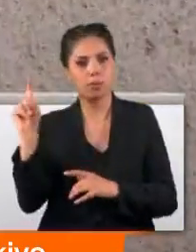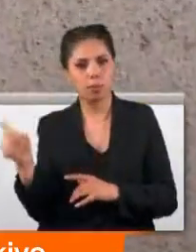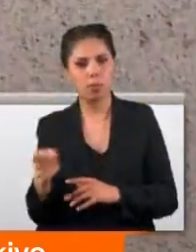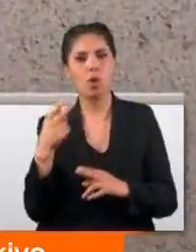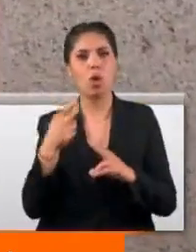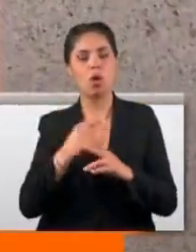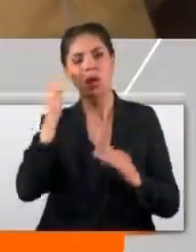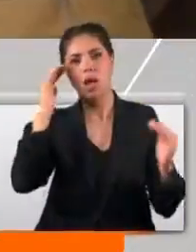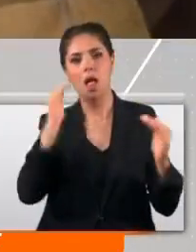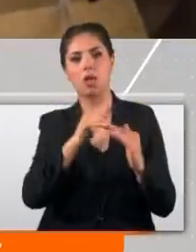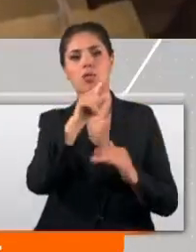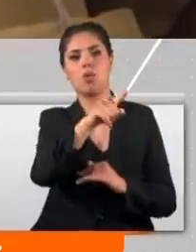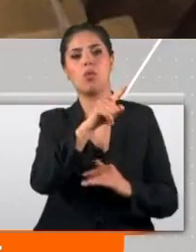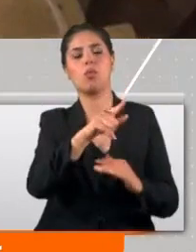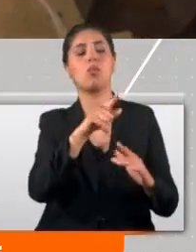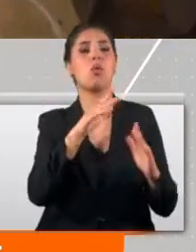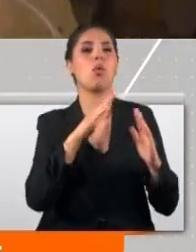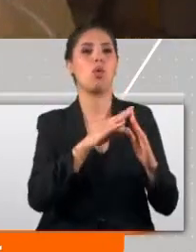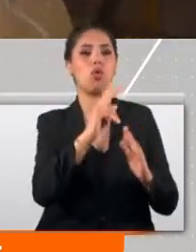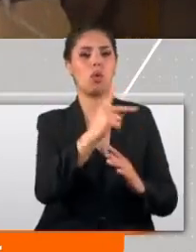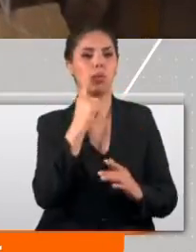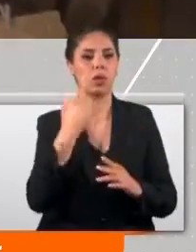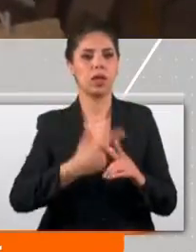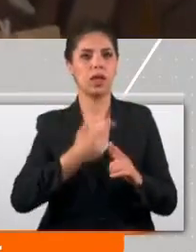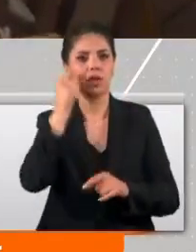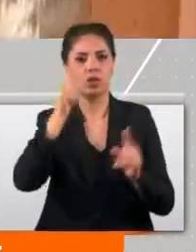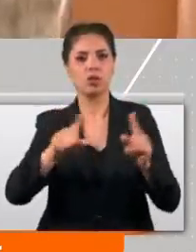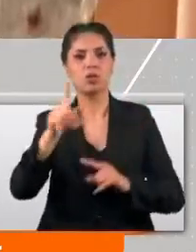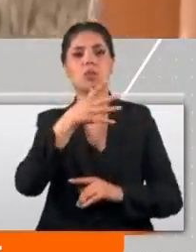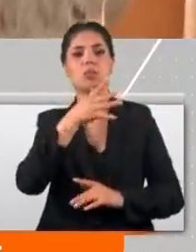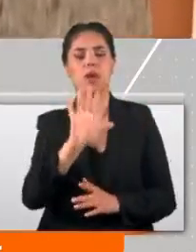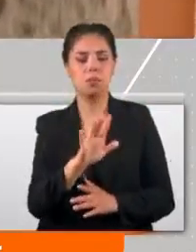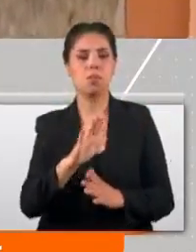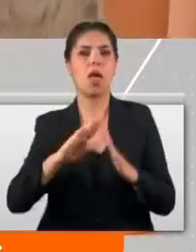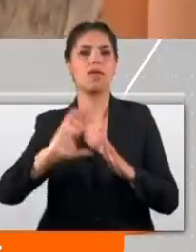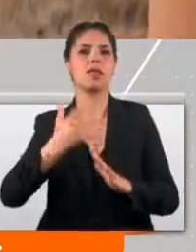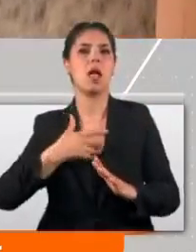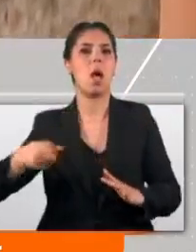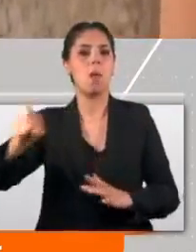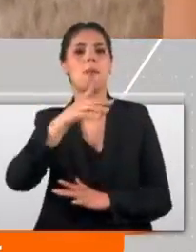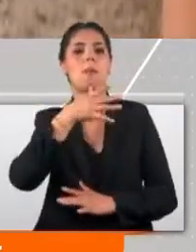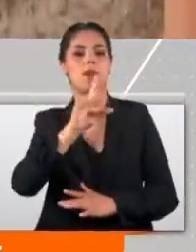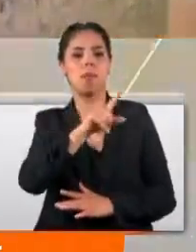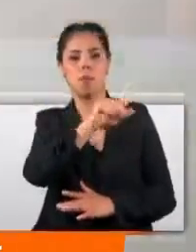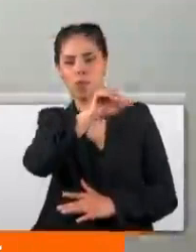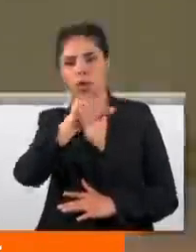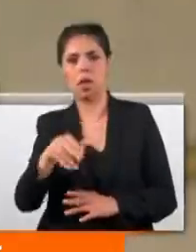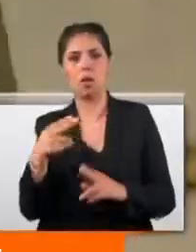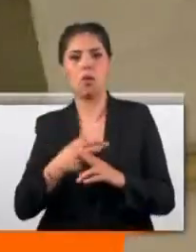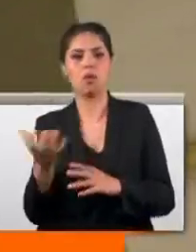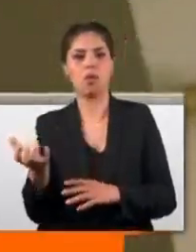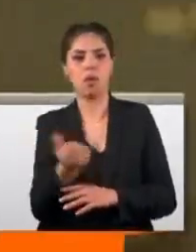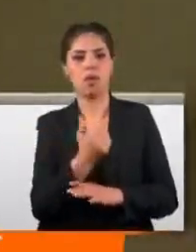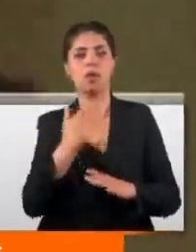için anlaşan o. Diğer ev sahiplerimizin ve kiracılarımızın kesinlikle haberi yok. Gelip karot aldılar.